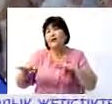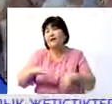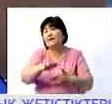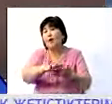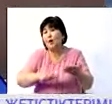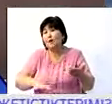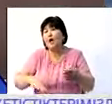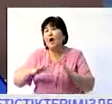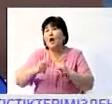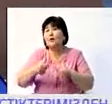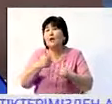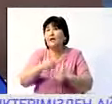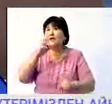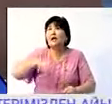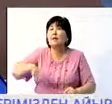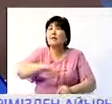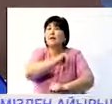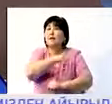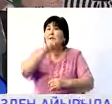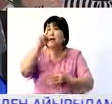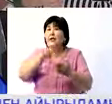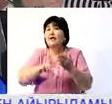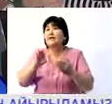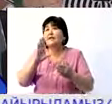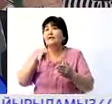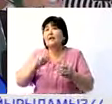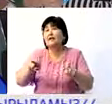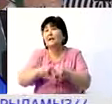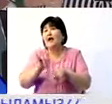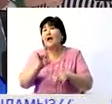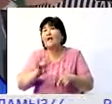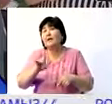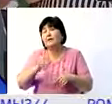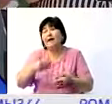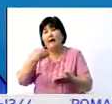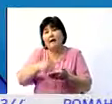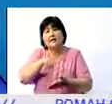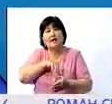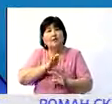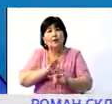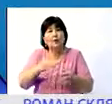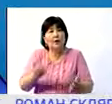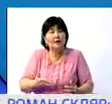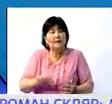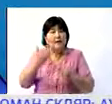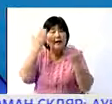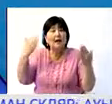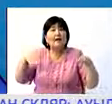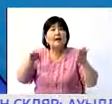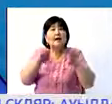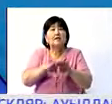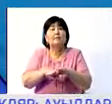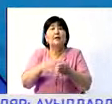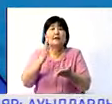ұласты. Аудан әкімі мемлекетіміздің мызғымас символы саналатын рәміздердің қадір қасиетіне тоқталды. Халықтық сипатқа ие болған бұл